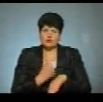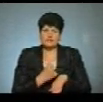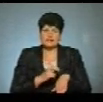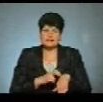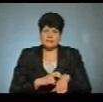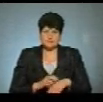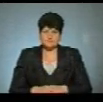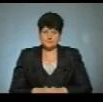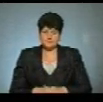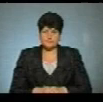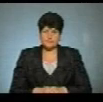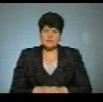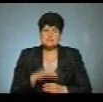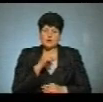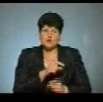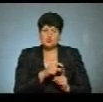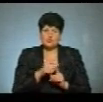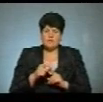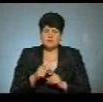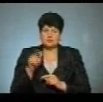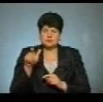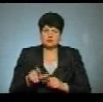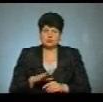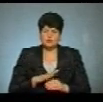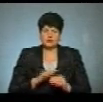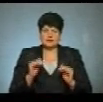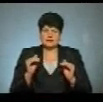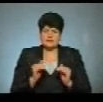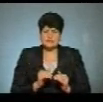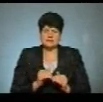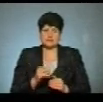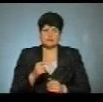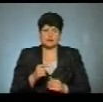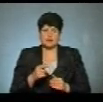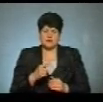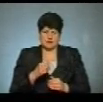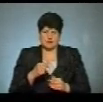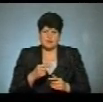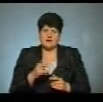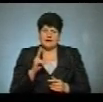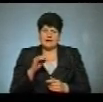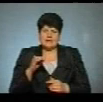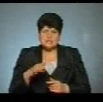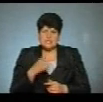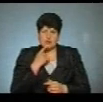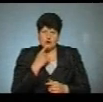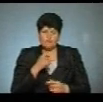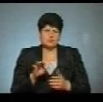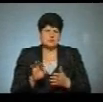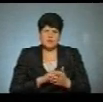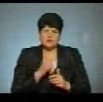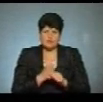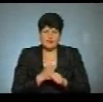медзакладу Андрій Бобровський. За його словами, у пацієнта було низьке насичення крові киснем, йому одразу зробили ПЛР-тест на